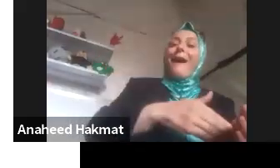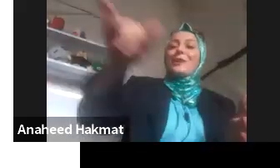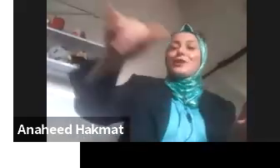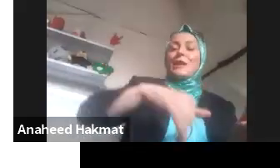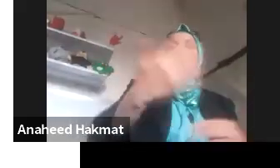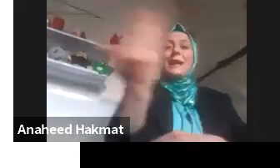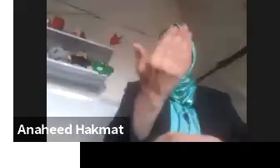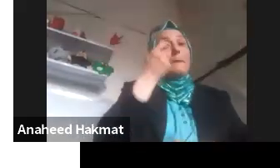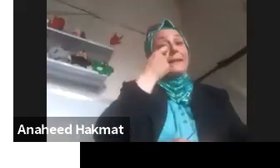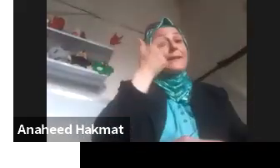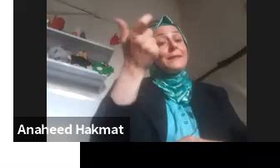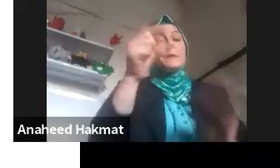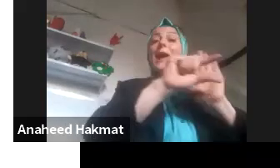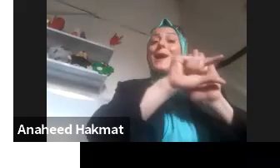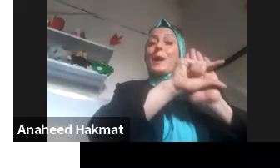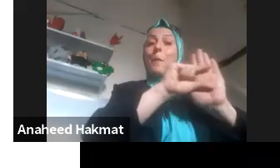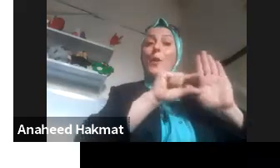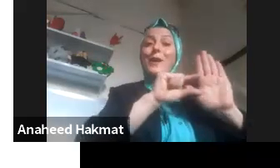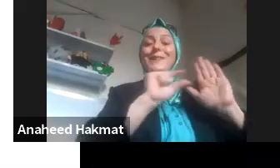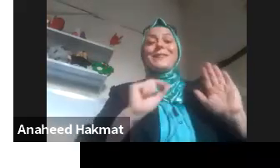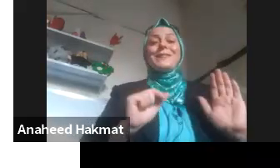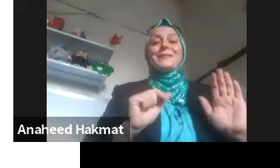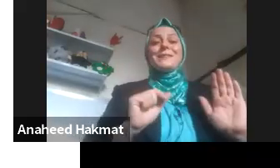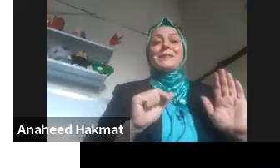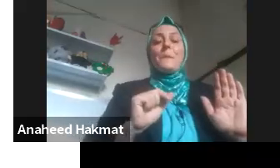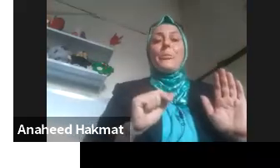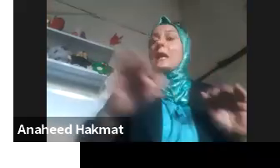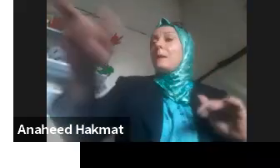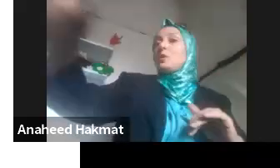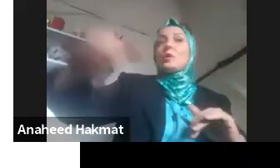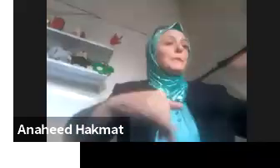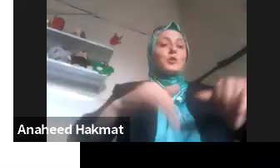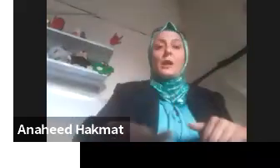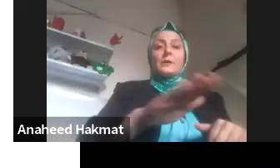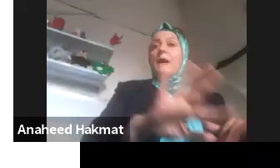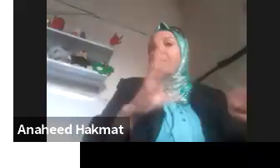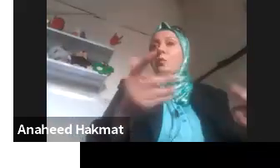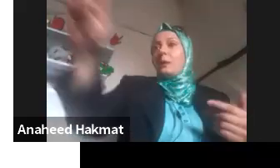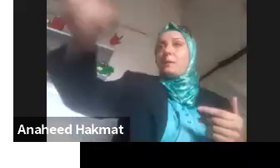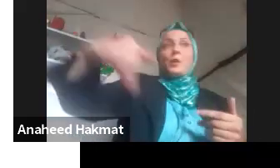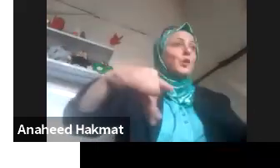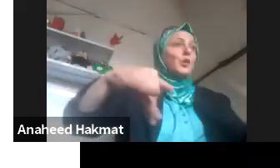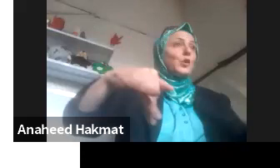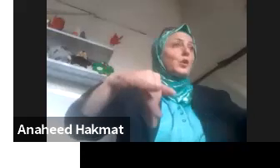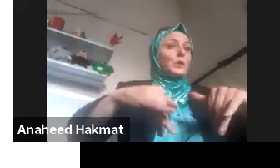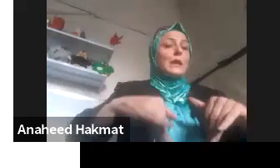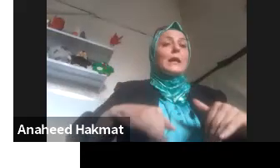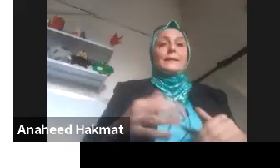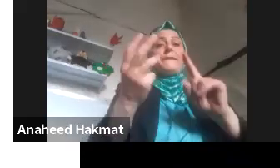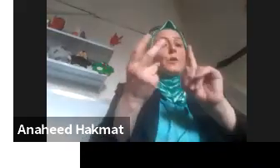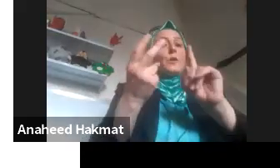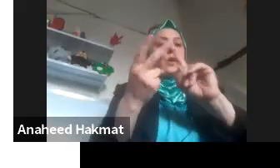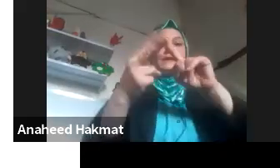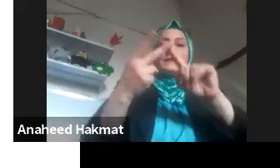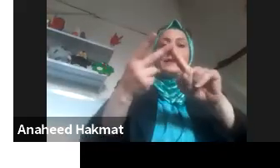ننتبه لقضايا إنه المداخل اللي بيجوا فيها الأطفال على المدرسة، إذا كان في أكثر من خيار بحيث ما يصير في